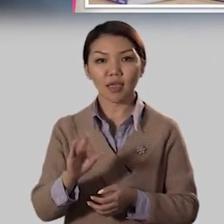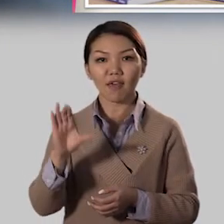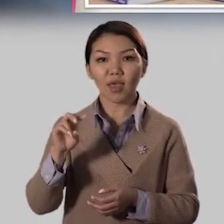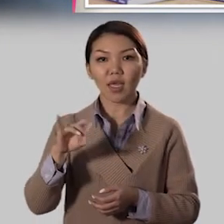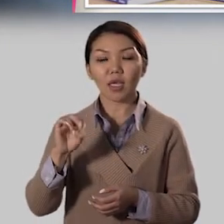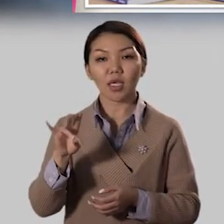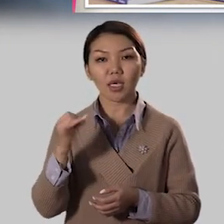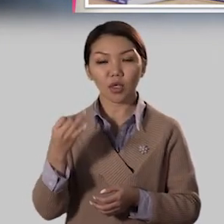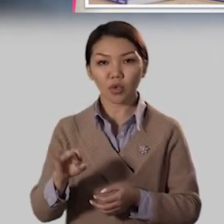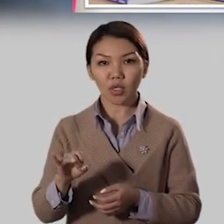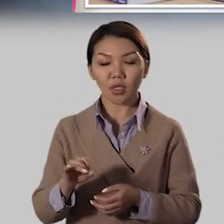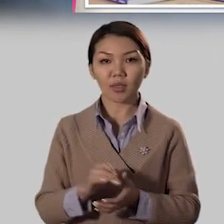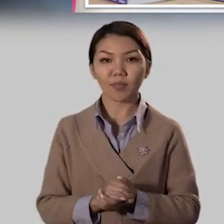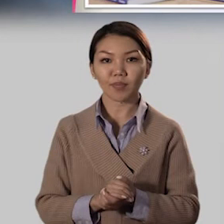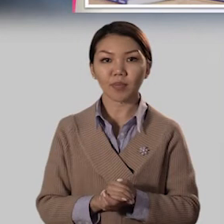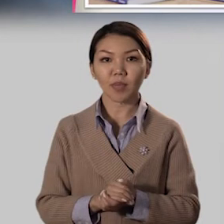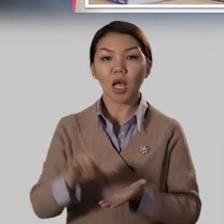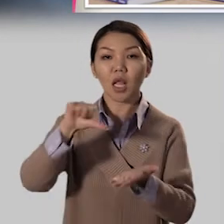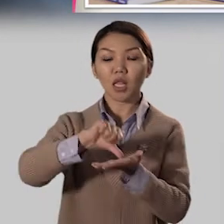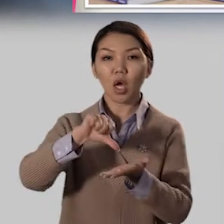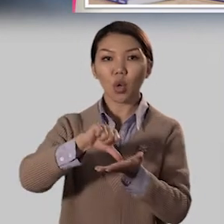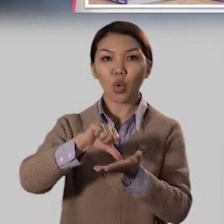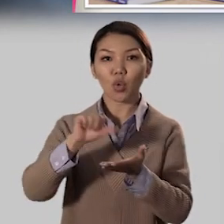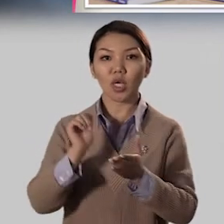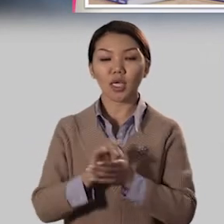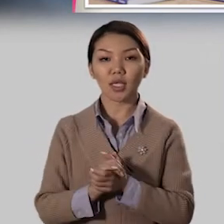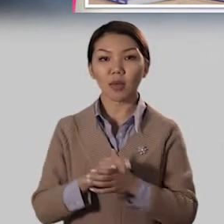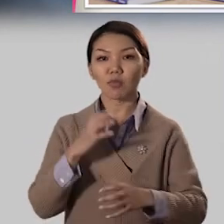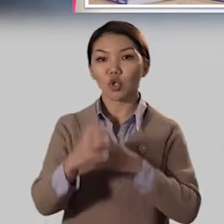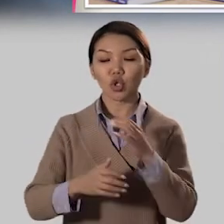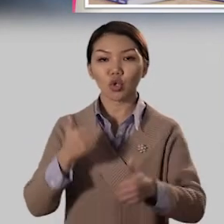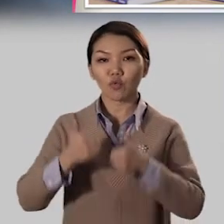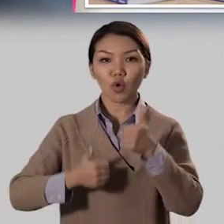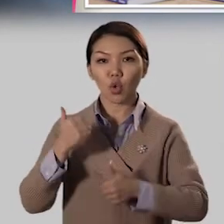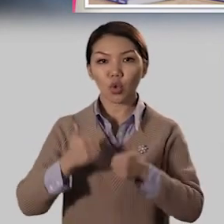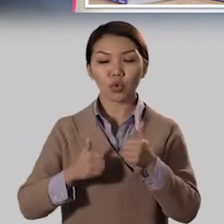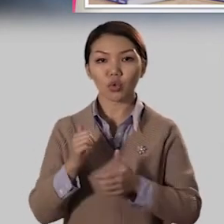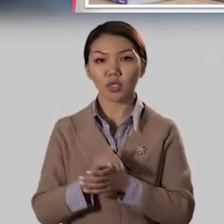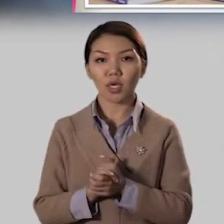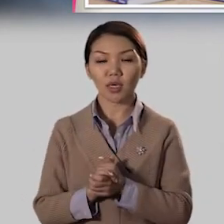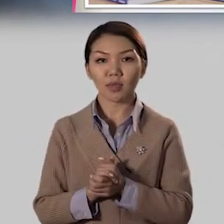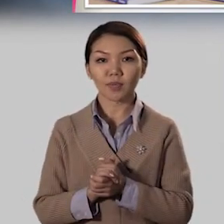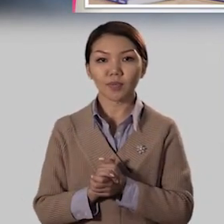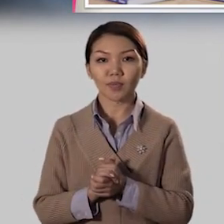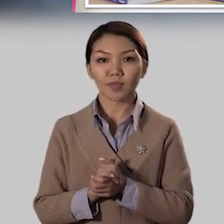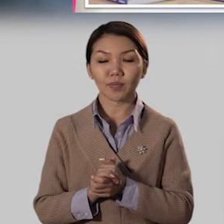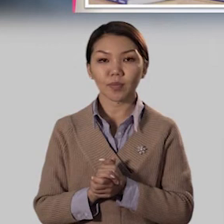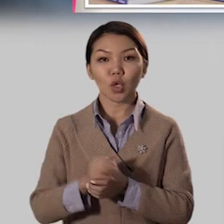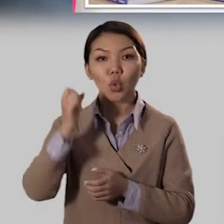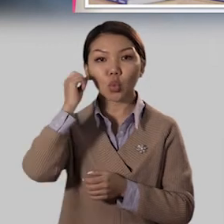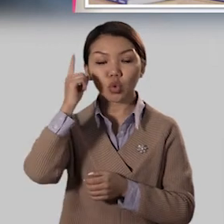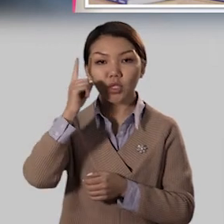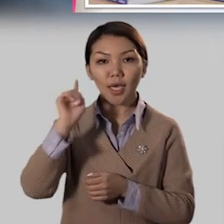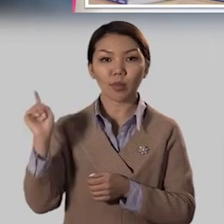на лучшее художественное произведение на русском языке изданные в кыргызстане и узнаем